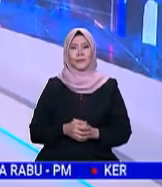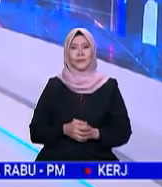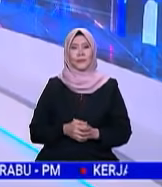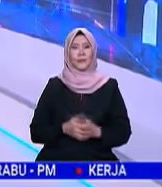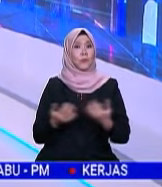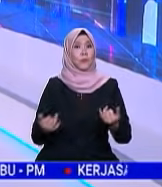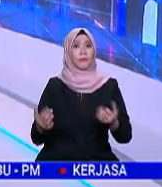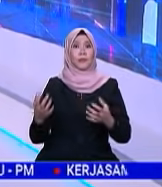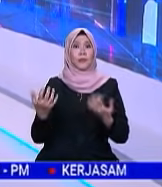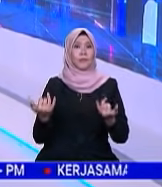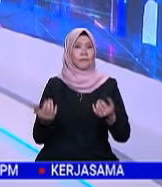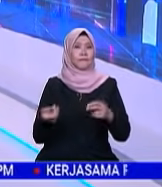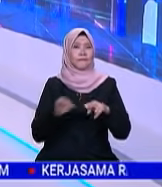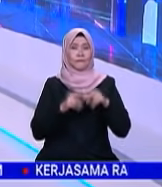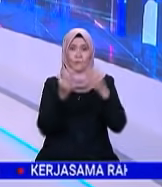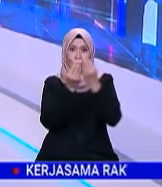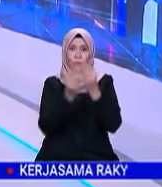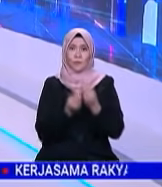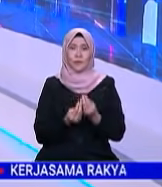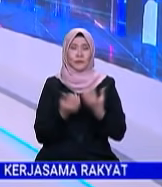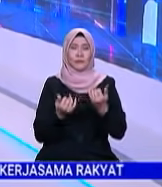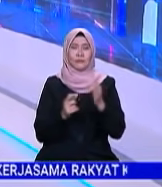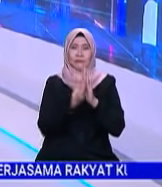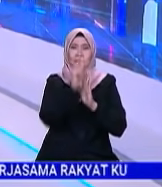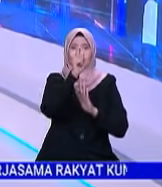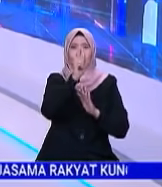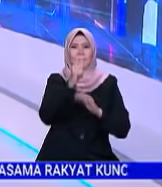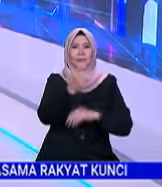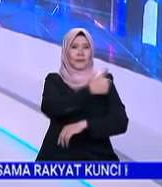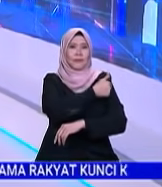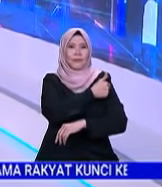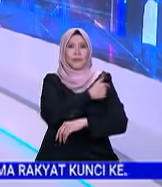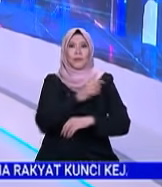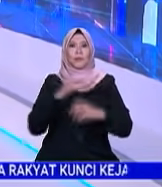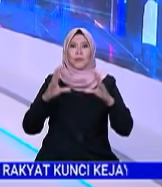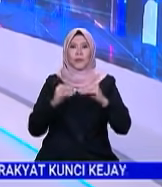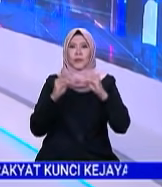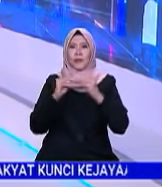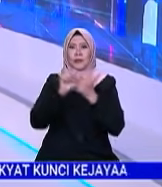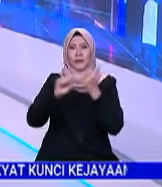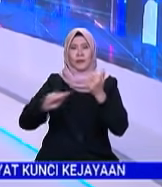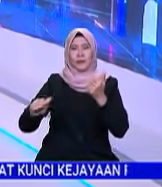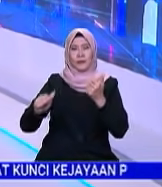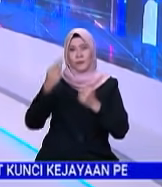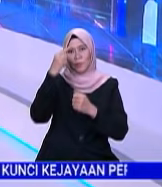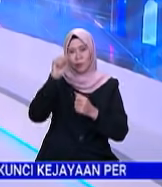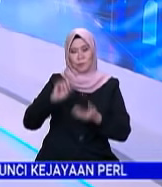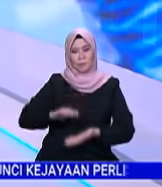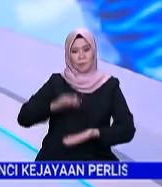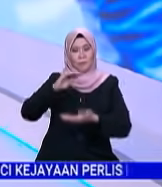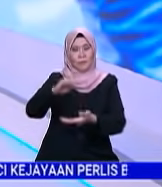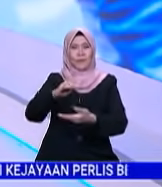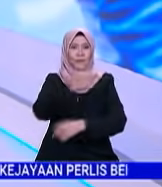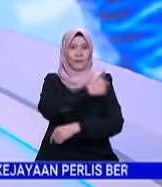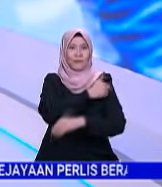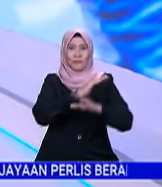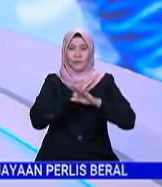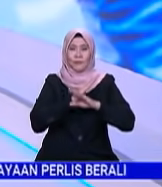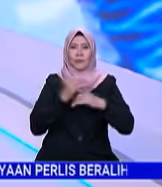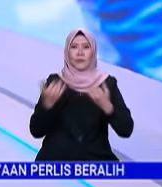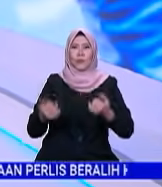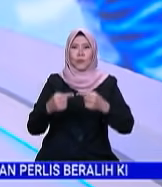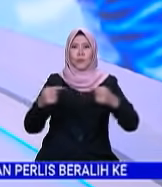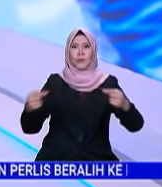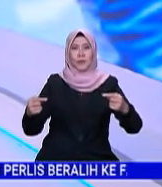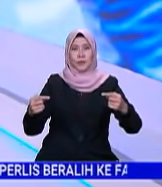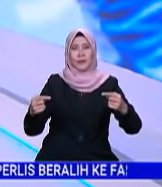Bagi menampung kadar vaksinasi harian yang tinggi, Mesyuarat Jawatankuasa Khas Jaminan Akses Bekalan Vaksin akan membuat